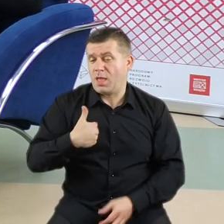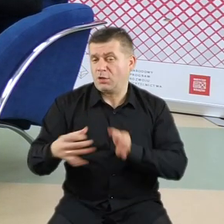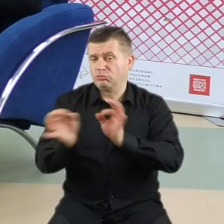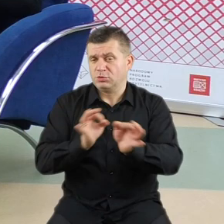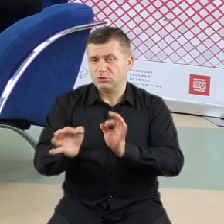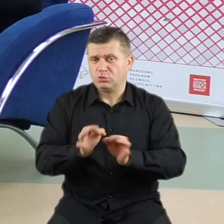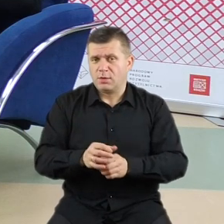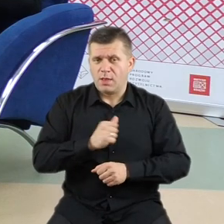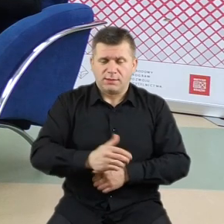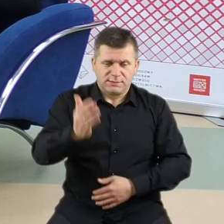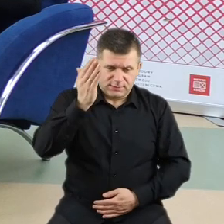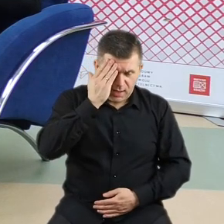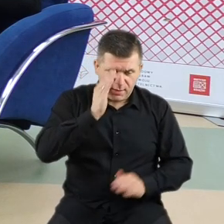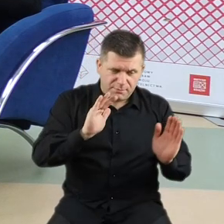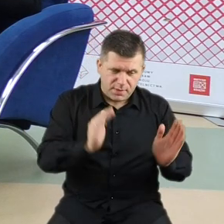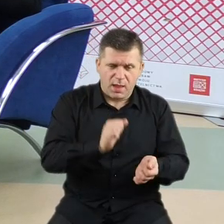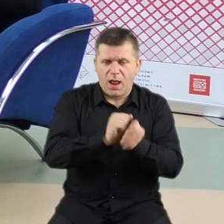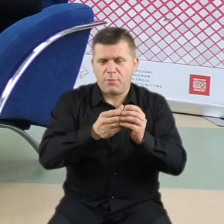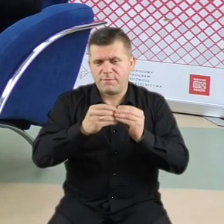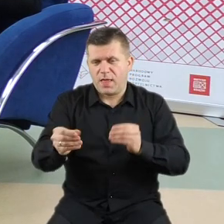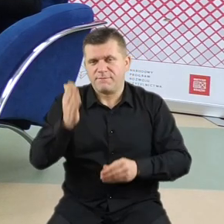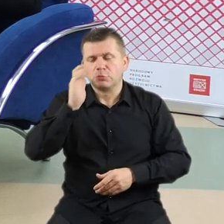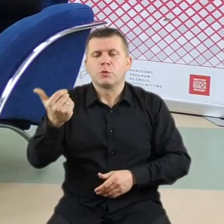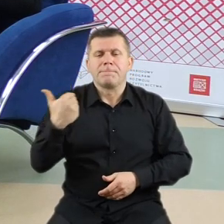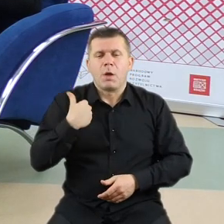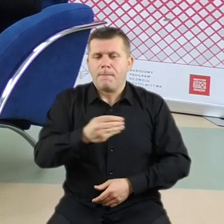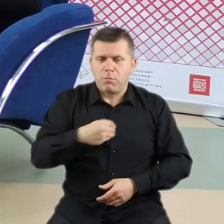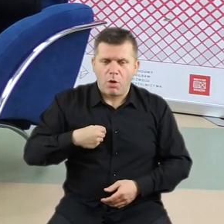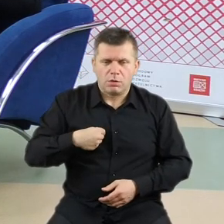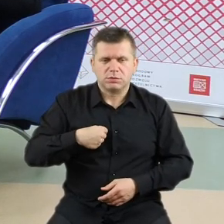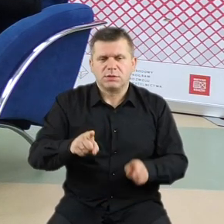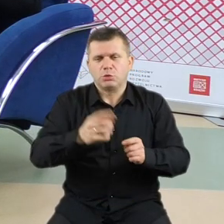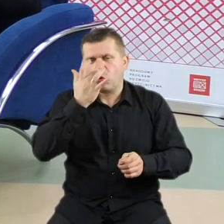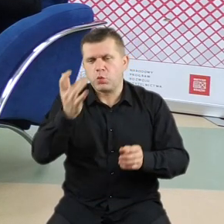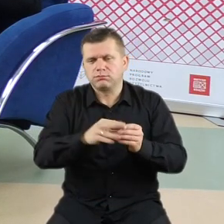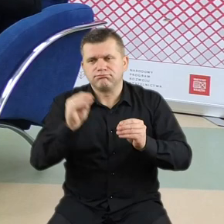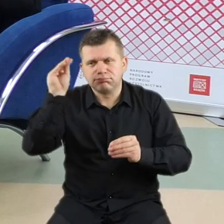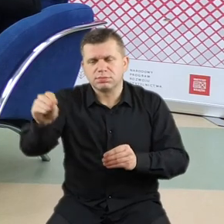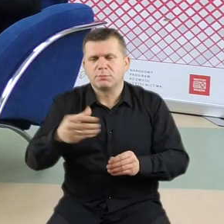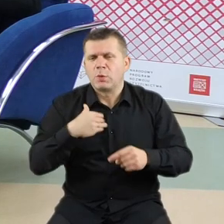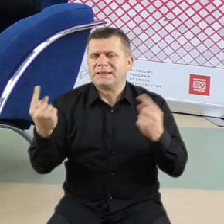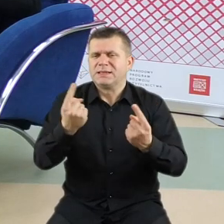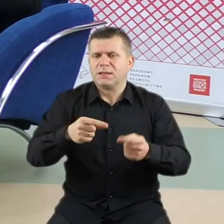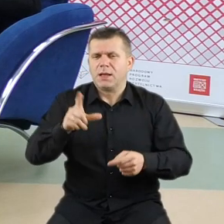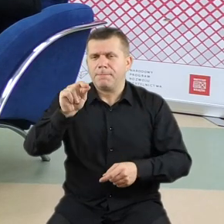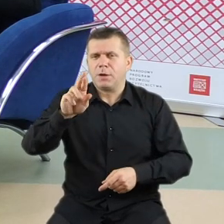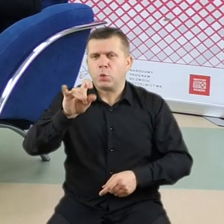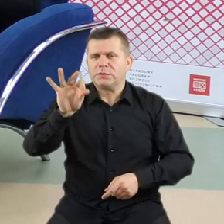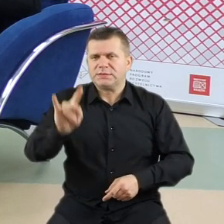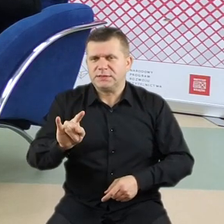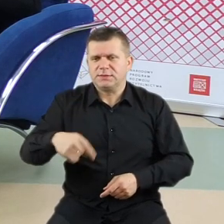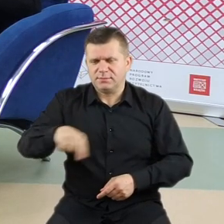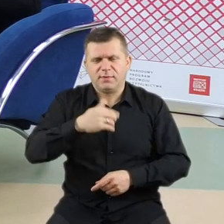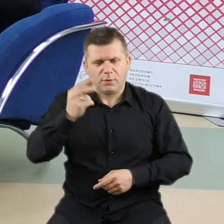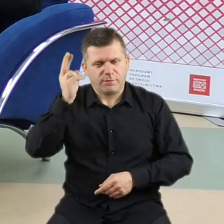nasza historia jest nam mniej albo bardziej znana. Wiemy, co się działo w Polsce, wiemy o wywózkach do Rosji, nawet tam sytuacja na Prusach jest nam w